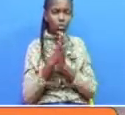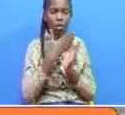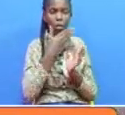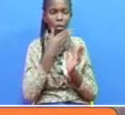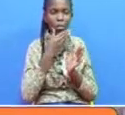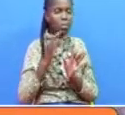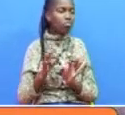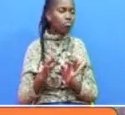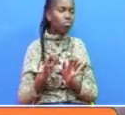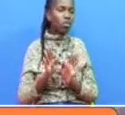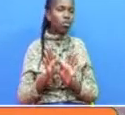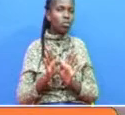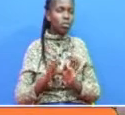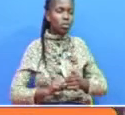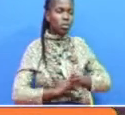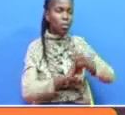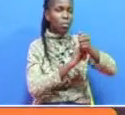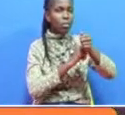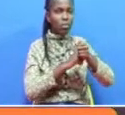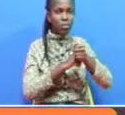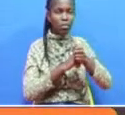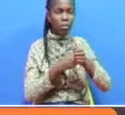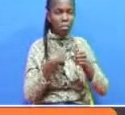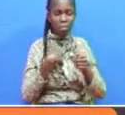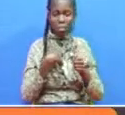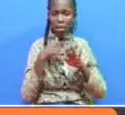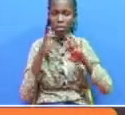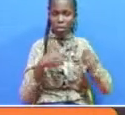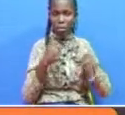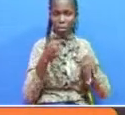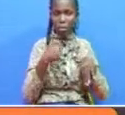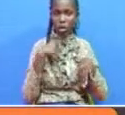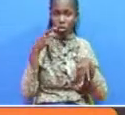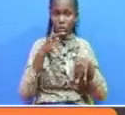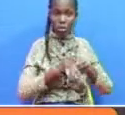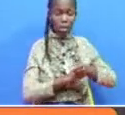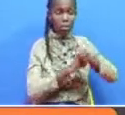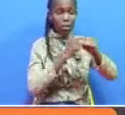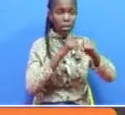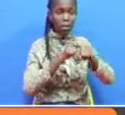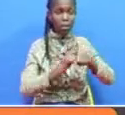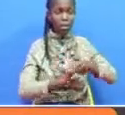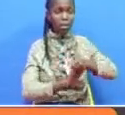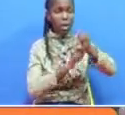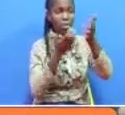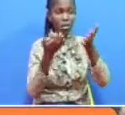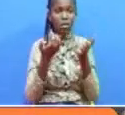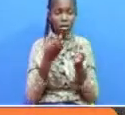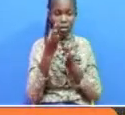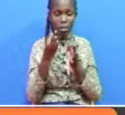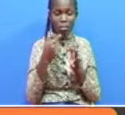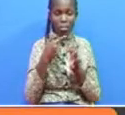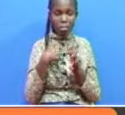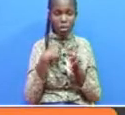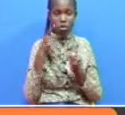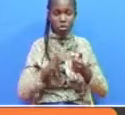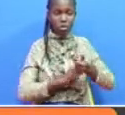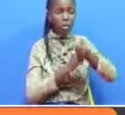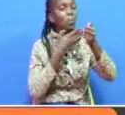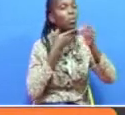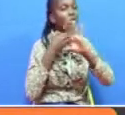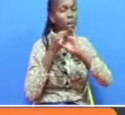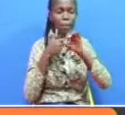Wachana na William Ruto. I supported you when you needed a man to support me. Support you. If you do not want to support me, leave